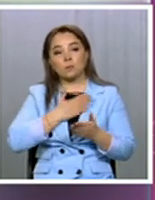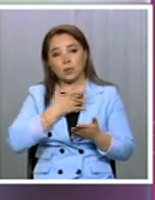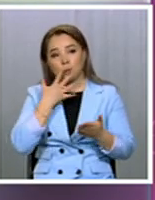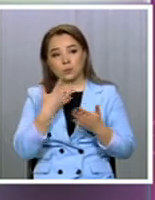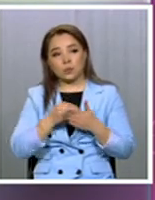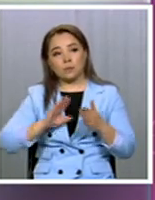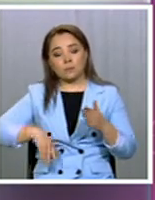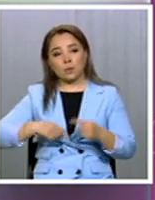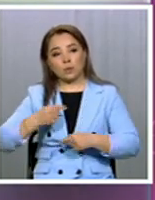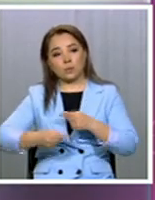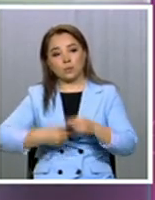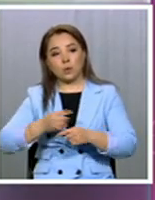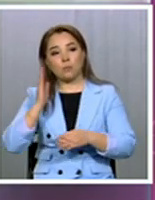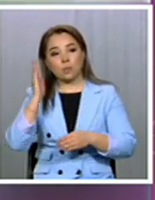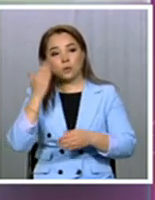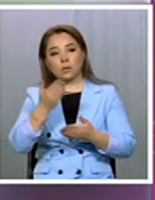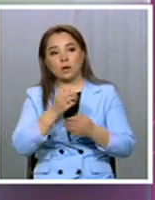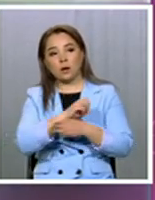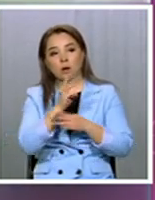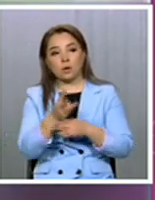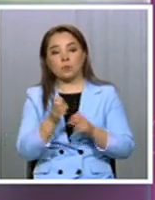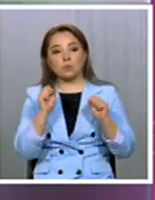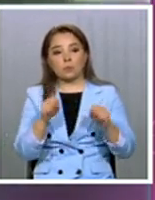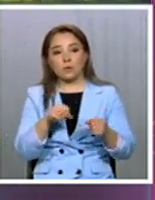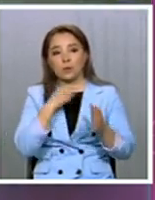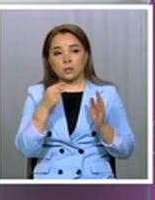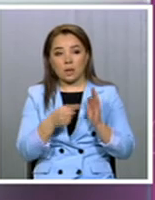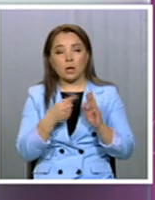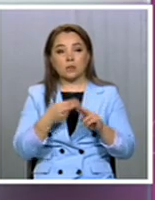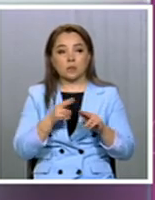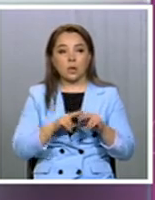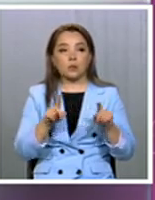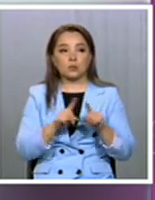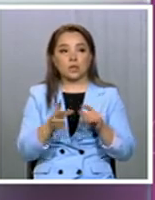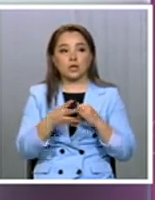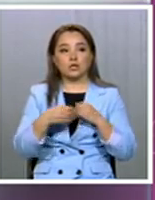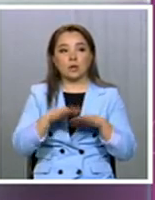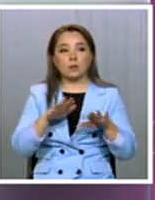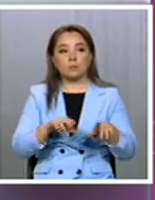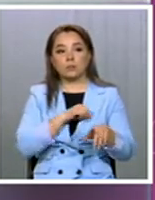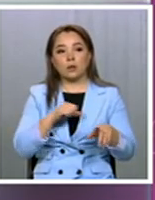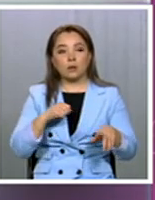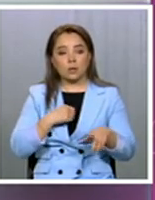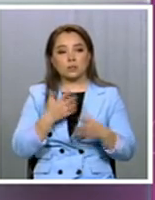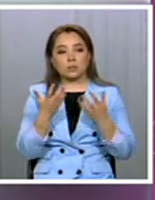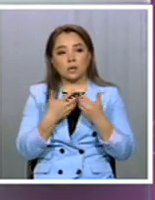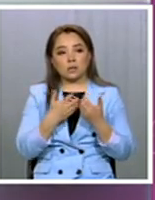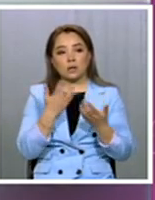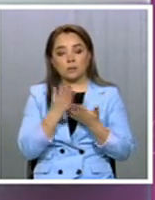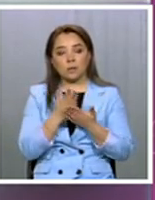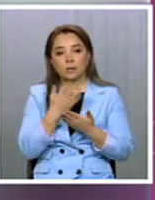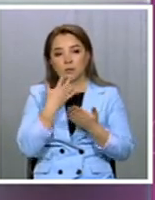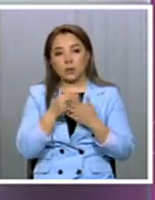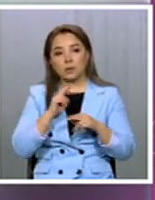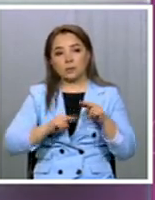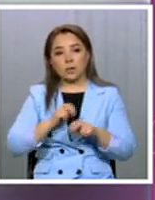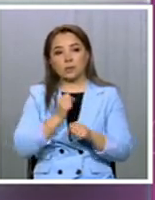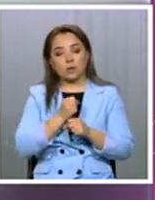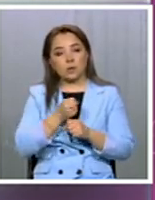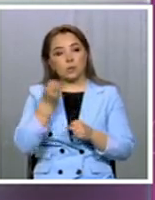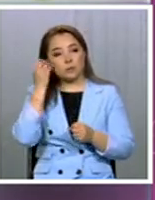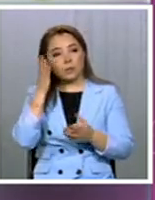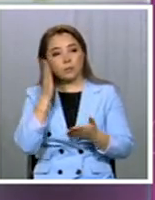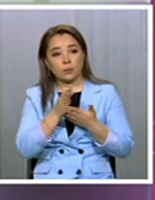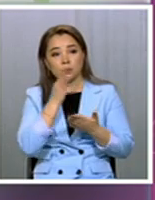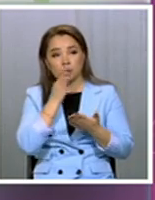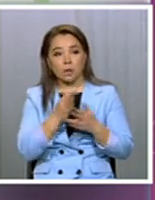кейінгі ұрпақтың болашағын қамтамасыз ете аламыз ба? Осыған жер бетіндегі ең саналы жаратылыс иесінің ақылы жете ме?